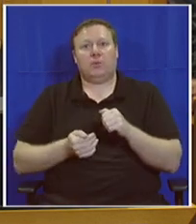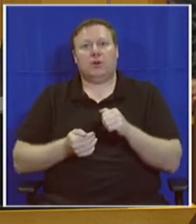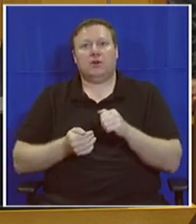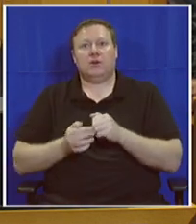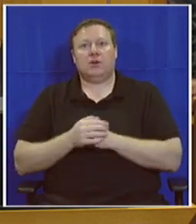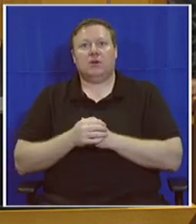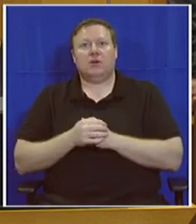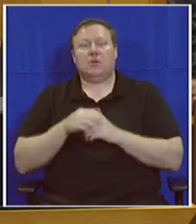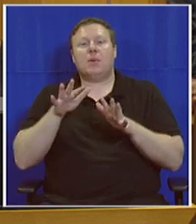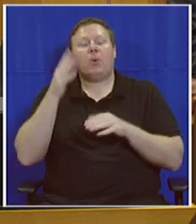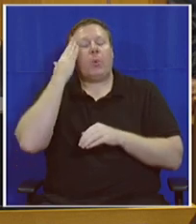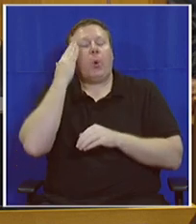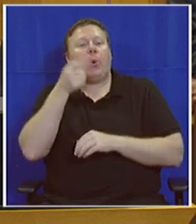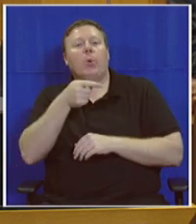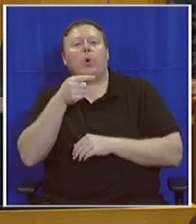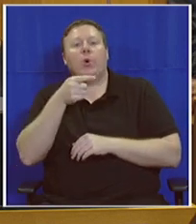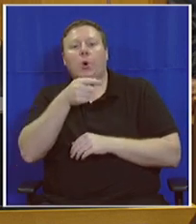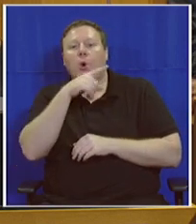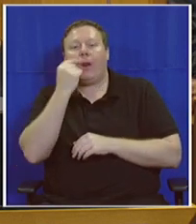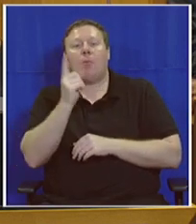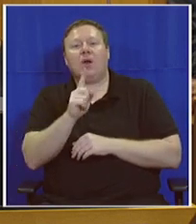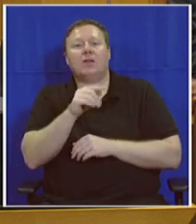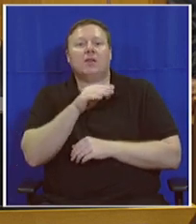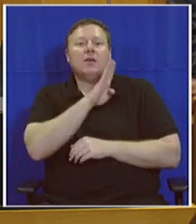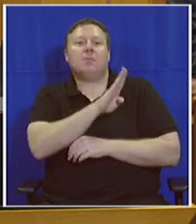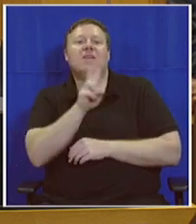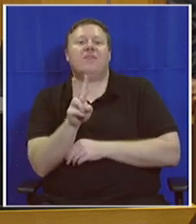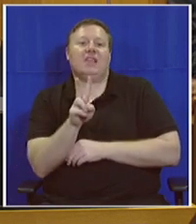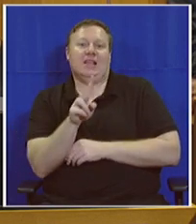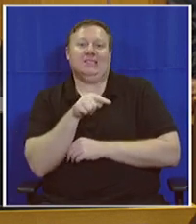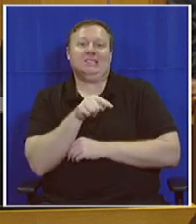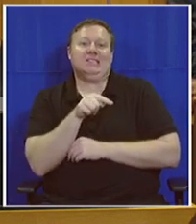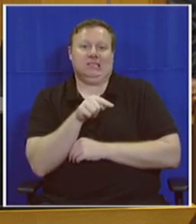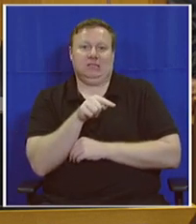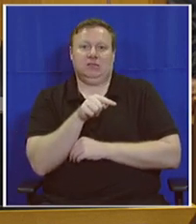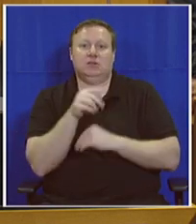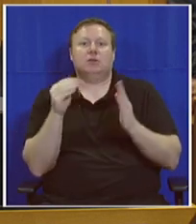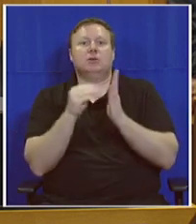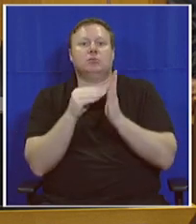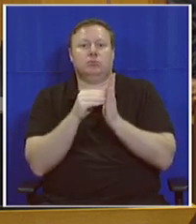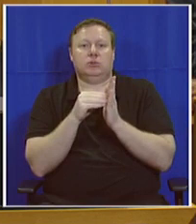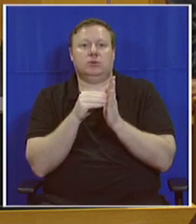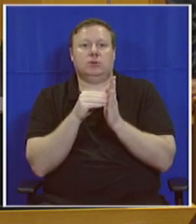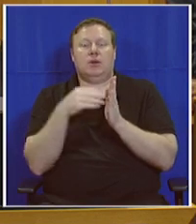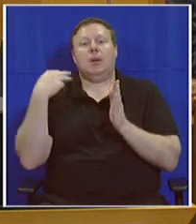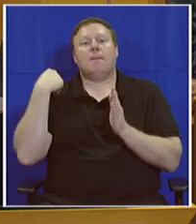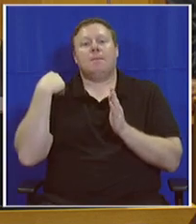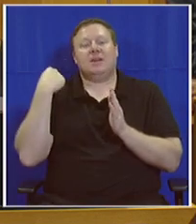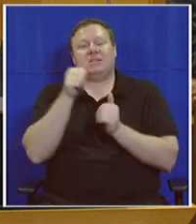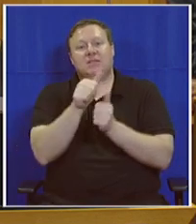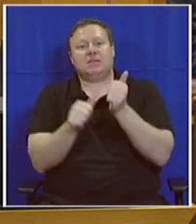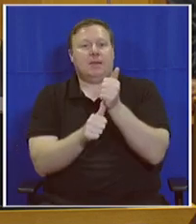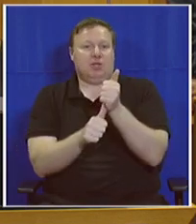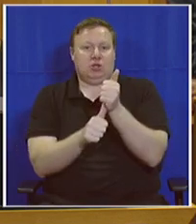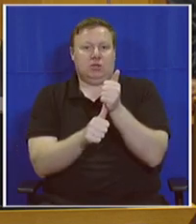hlobo wonyulwa njengomsekela mphathiswa wezimbiwa namandla ngumongameli utata uCyril